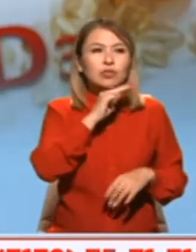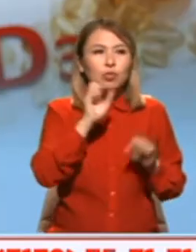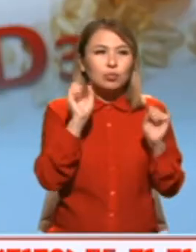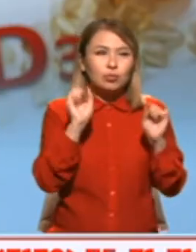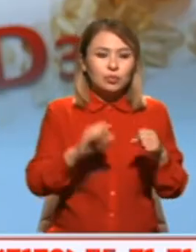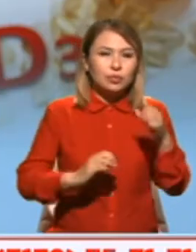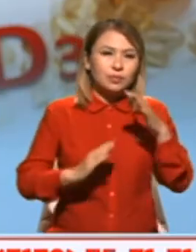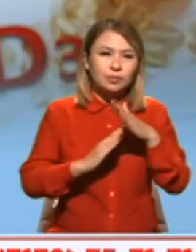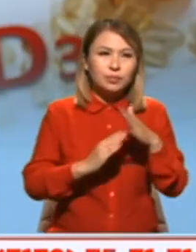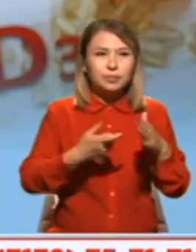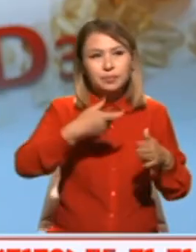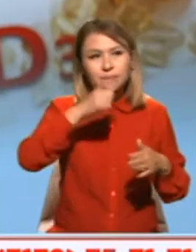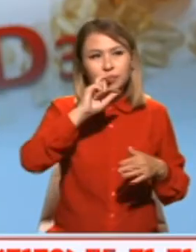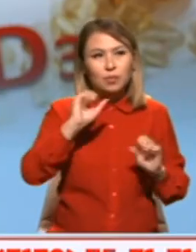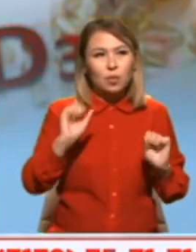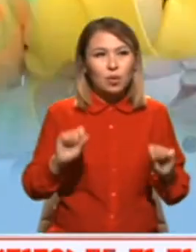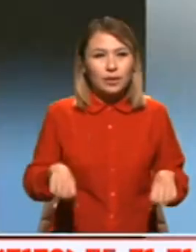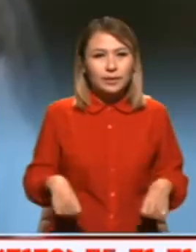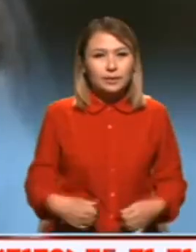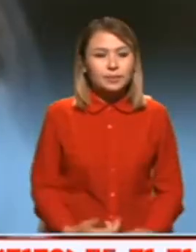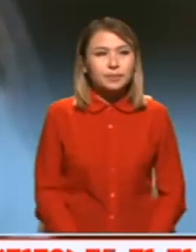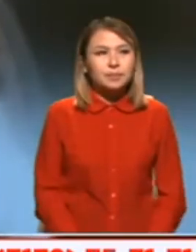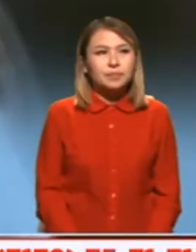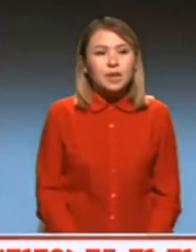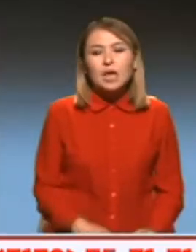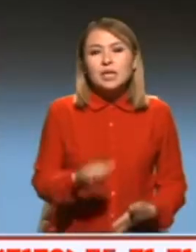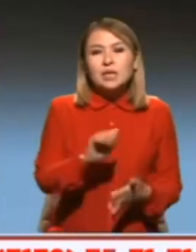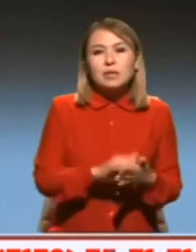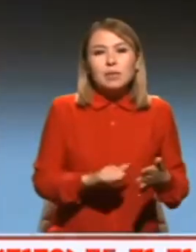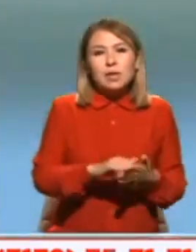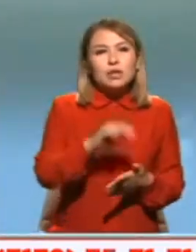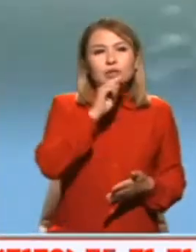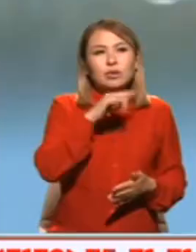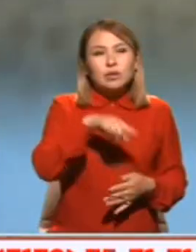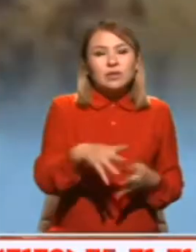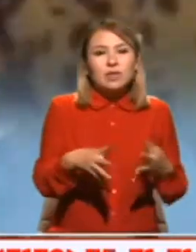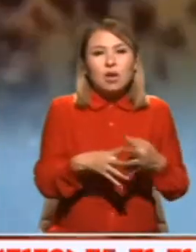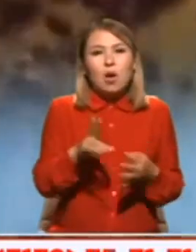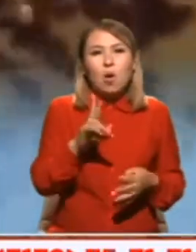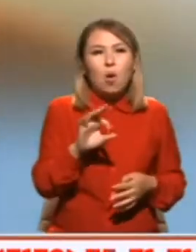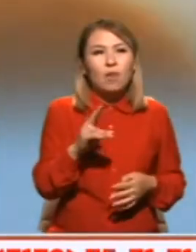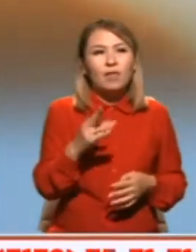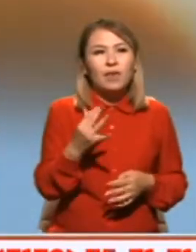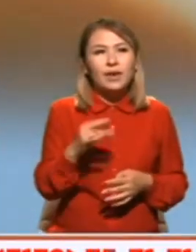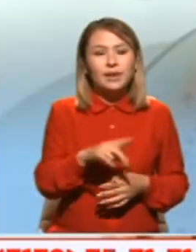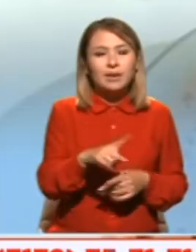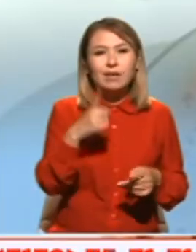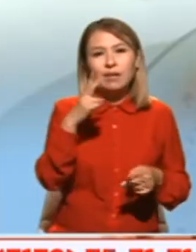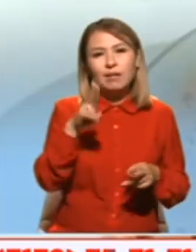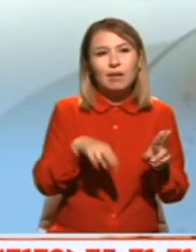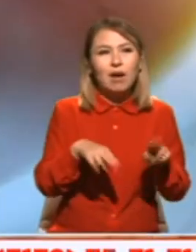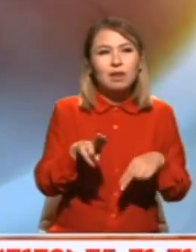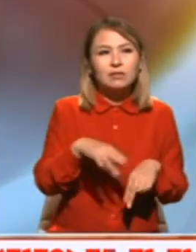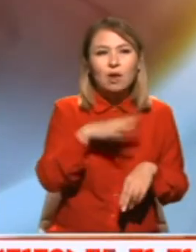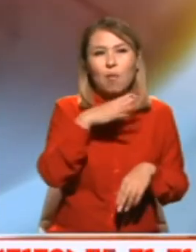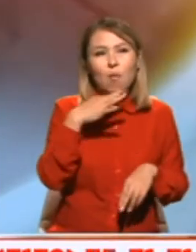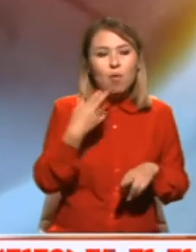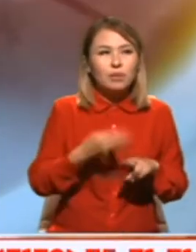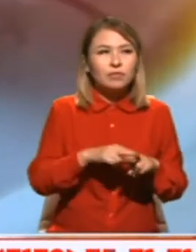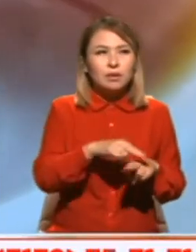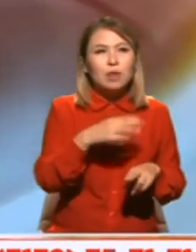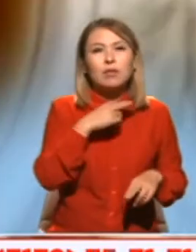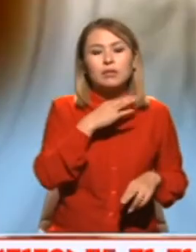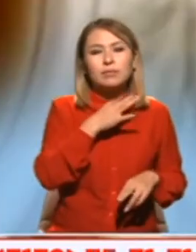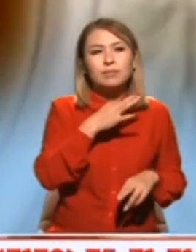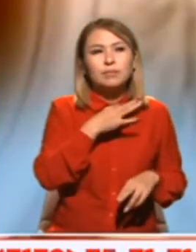дейін мөлшерін азайтсаңыз болады. Себебі мамандар шайдың құрамында кофеин және бояу бар дейді. Ол шайға деген тәуелділікті